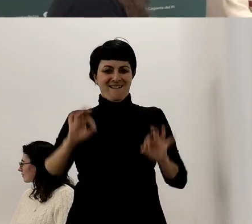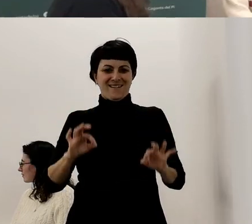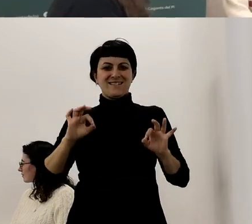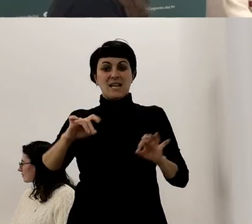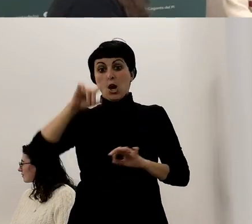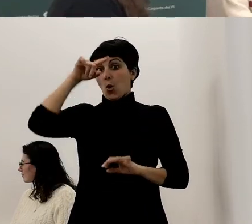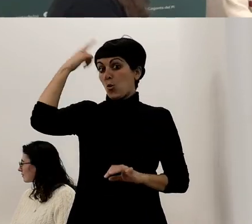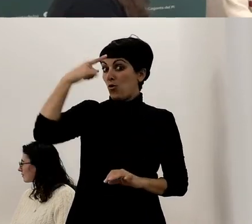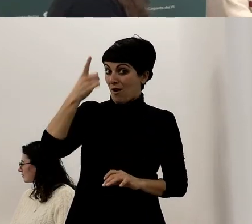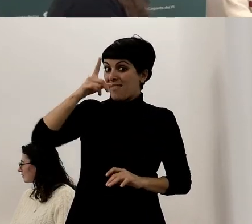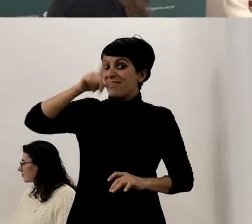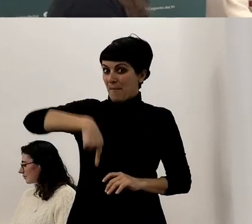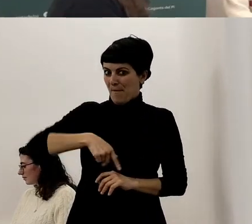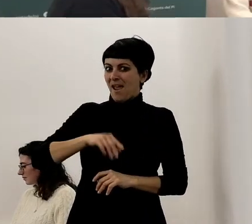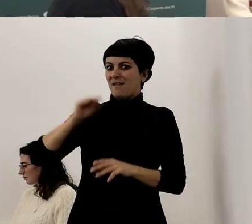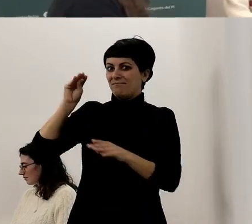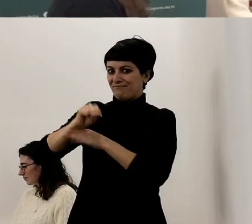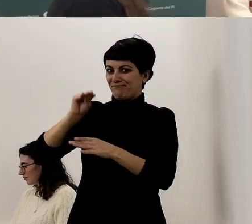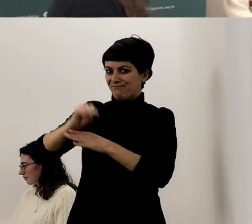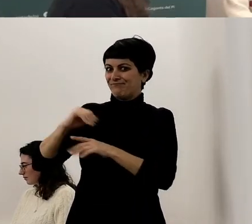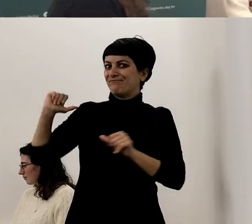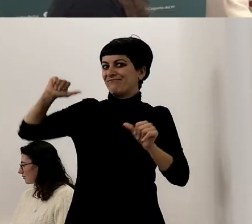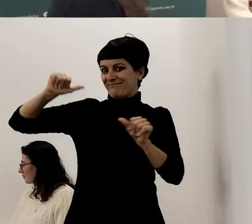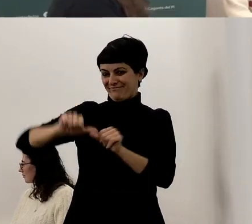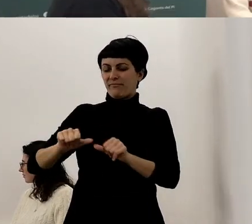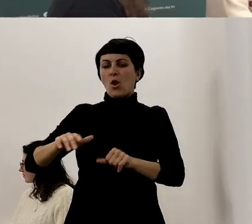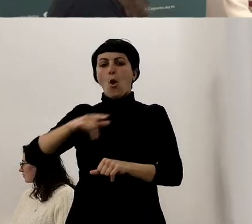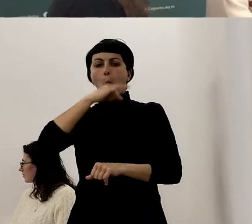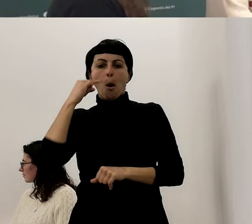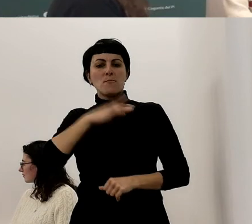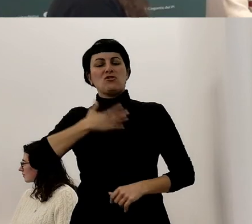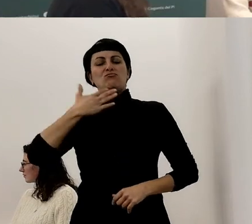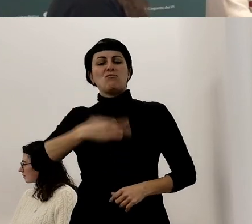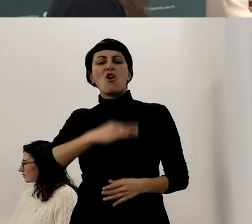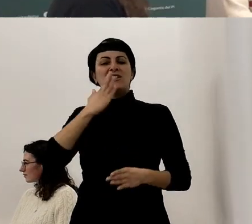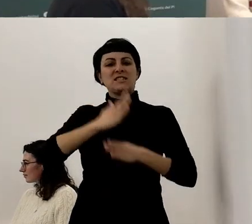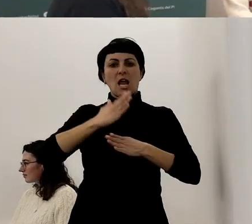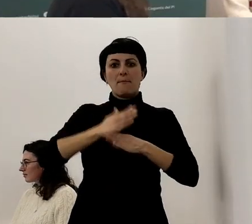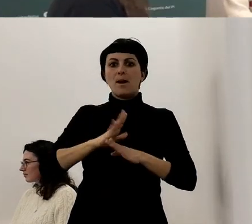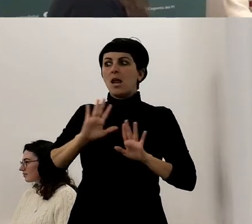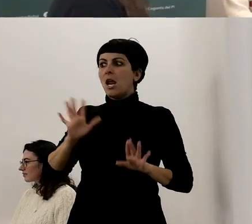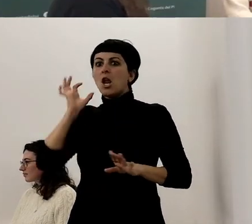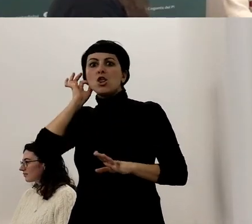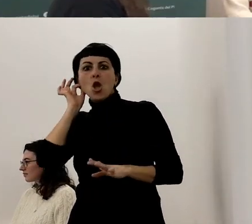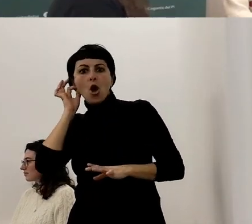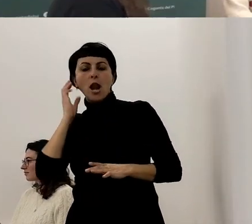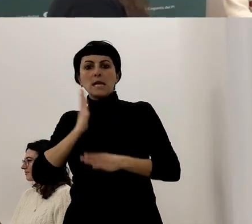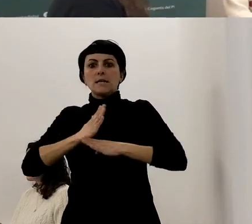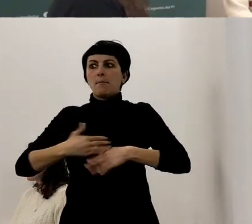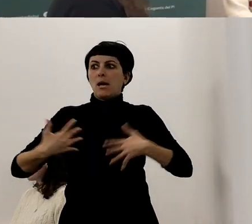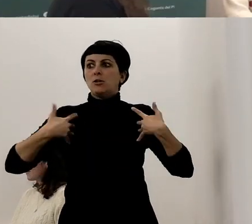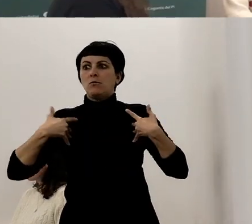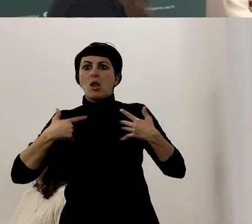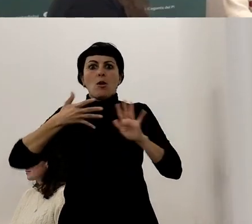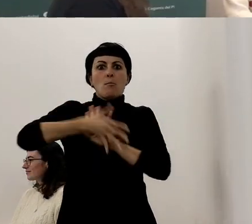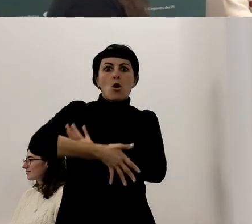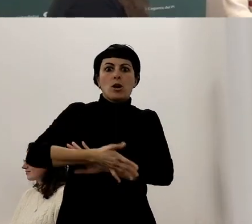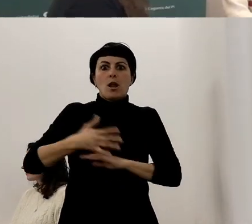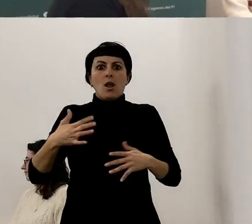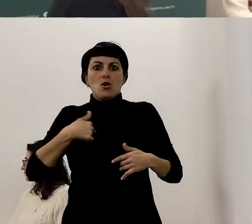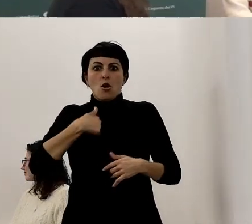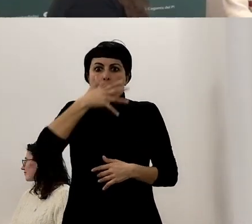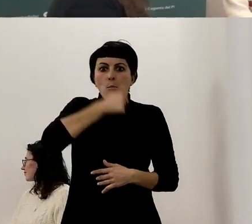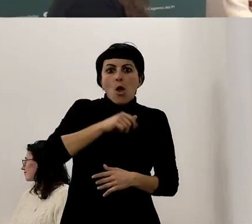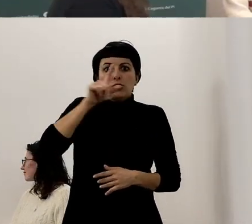si és tema de força, i nosaltres sempre estem patint, aviam si podré, si no, si per favor que s'acabi la cançó, no? I ostres,